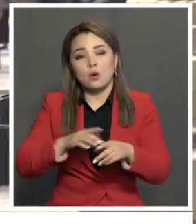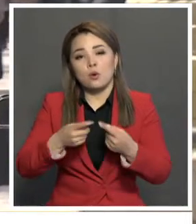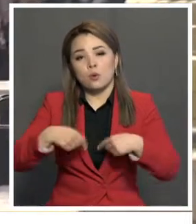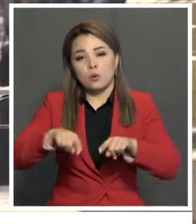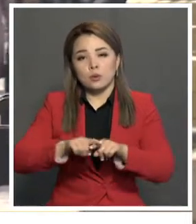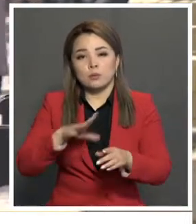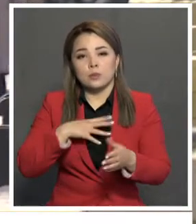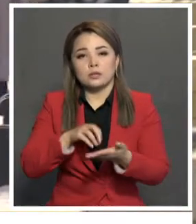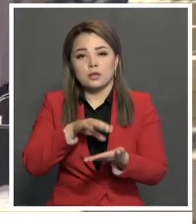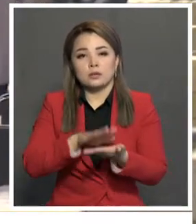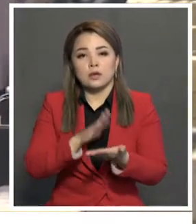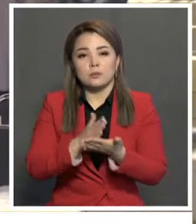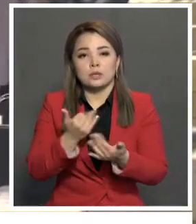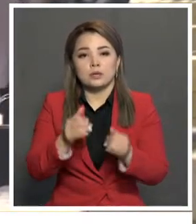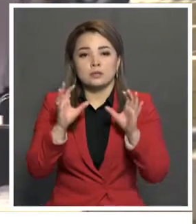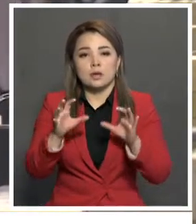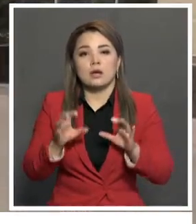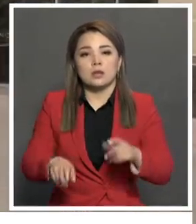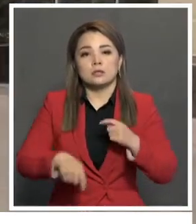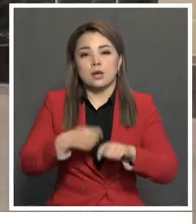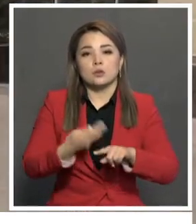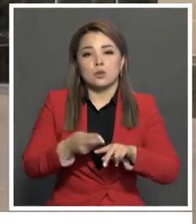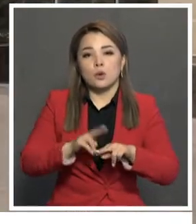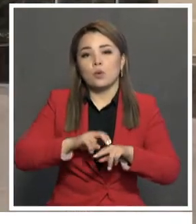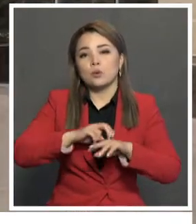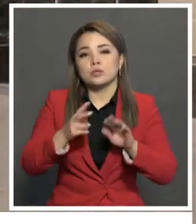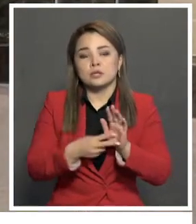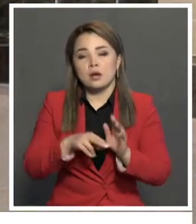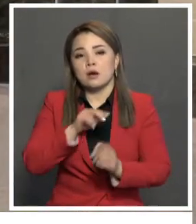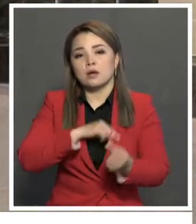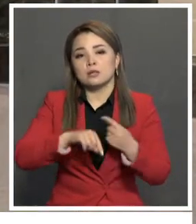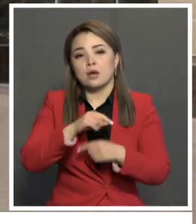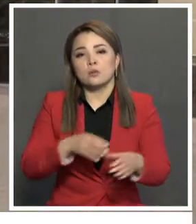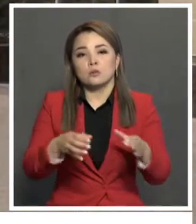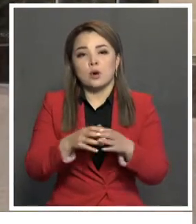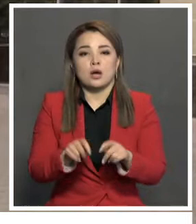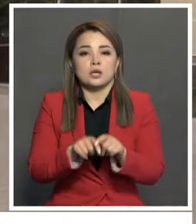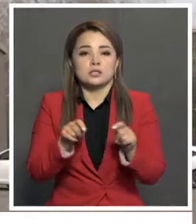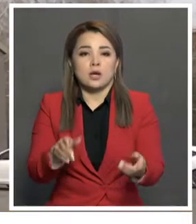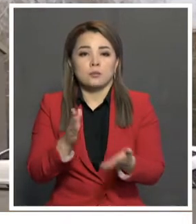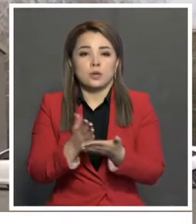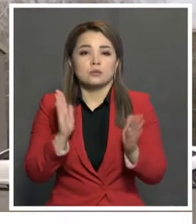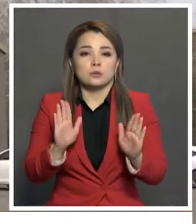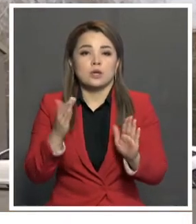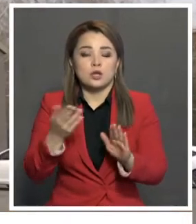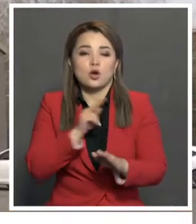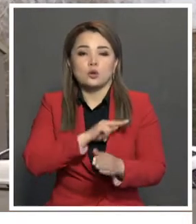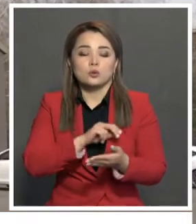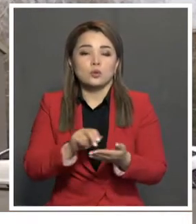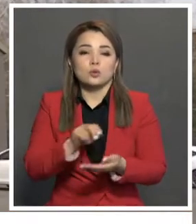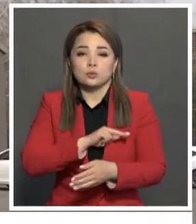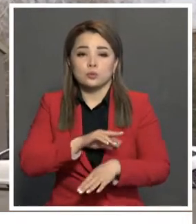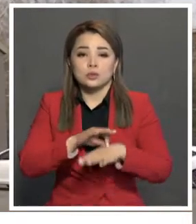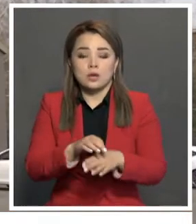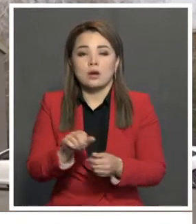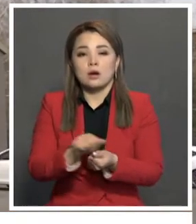тіркеген. Заңсыз операцияларды іске асыру мақсатында 17 кәсіпорын ашқан. Олардың жұмысы тек қағаз жүзінде көрсетілген.